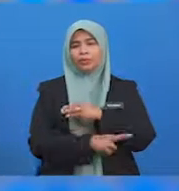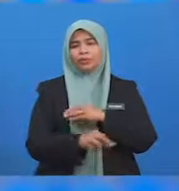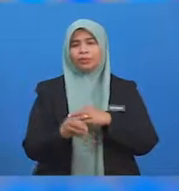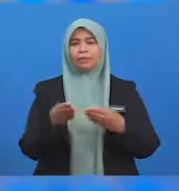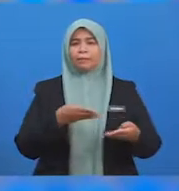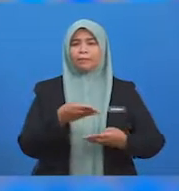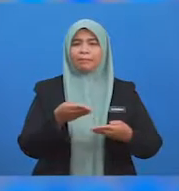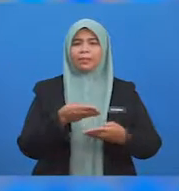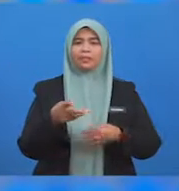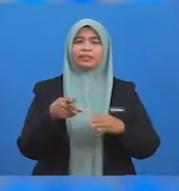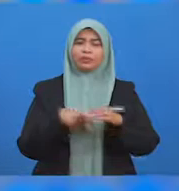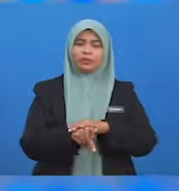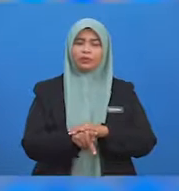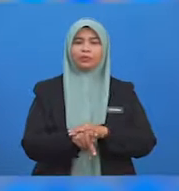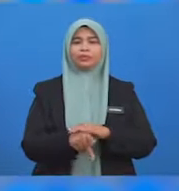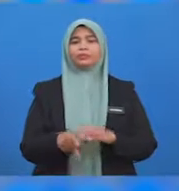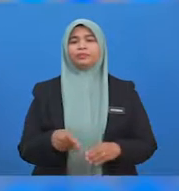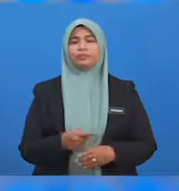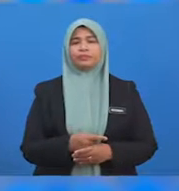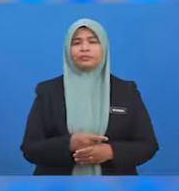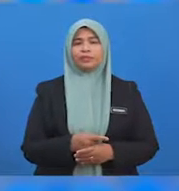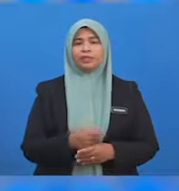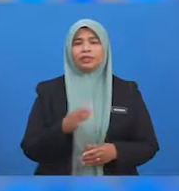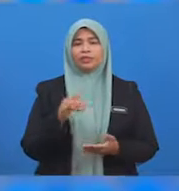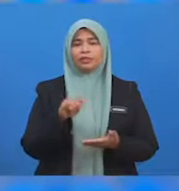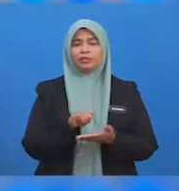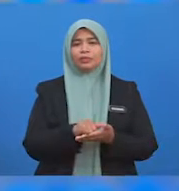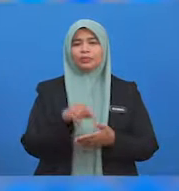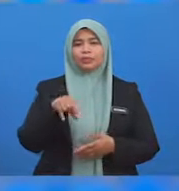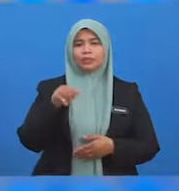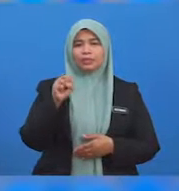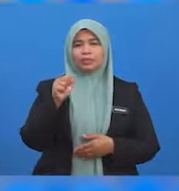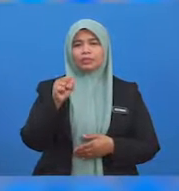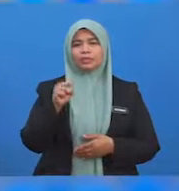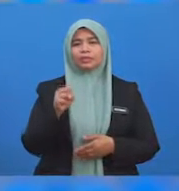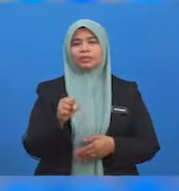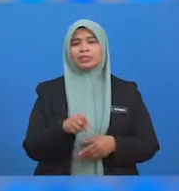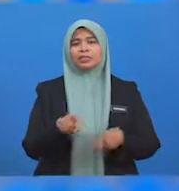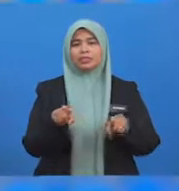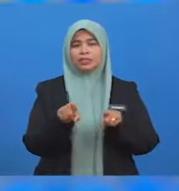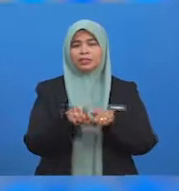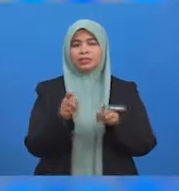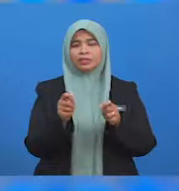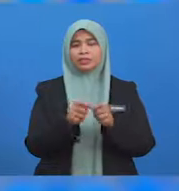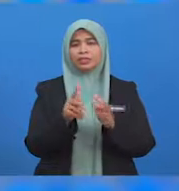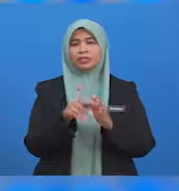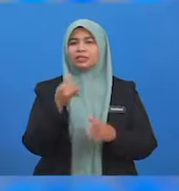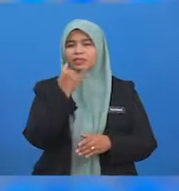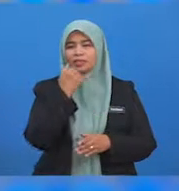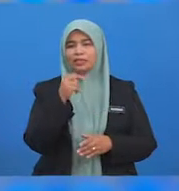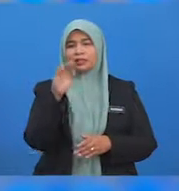iaitu qisas terhadapnya, iaitu hukuman sama seperti kesalahan yang